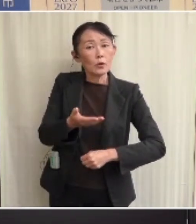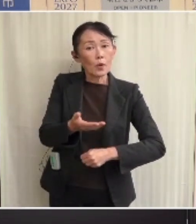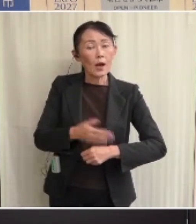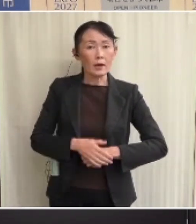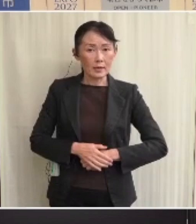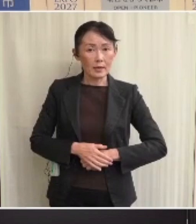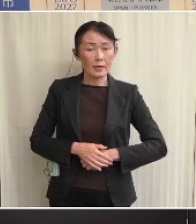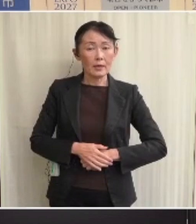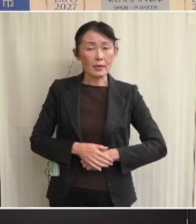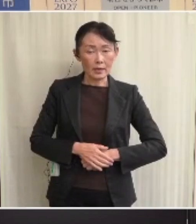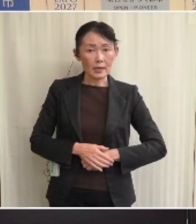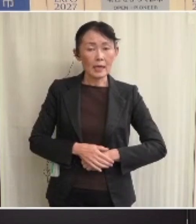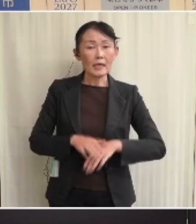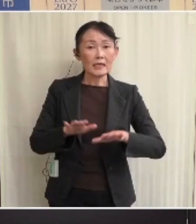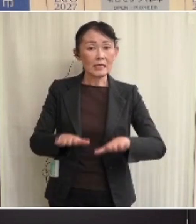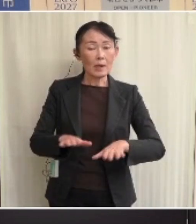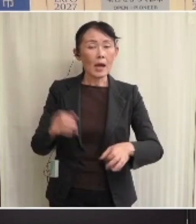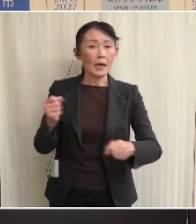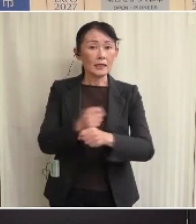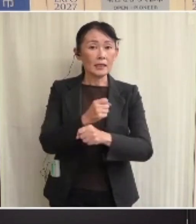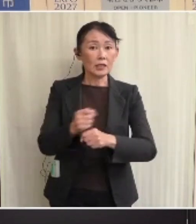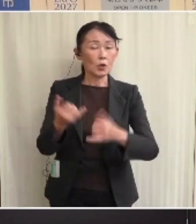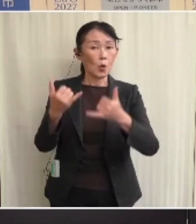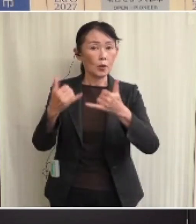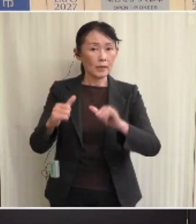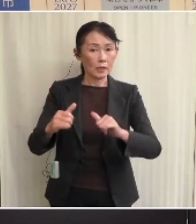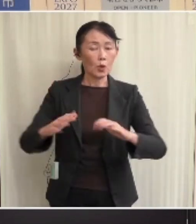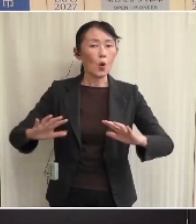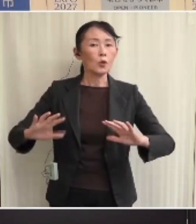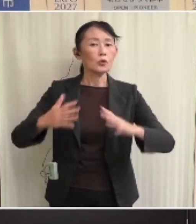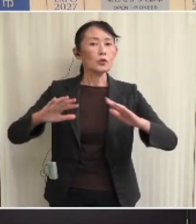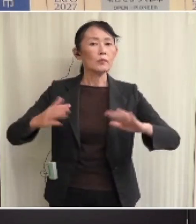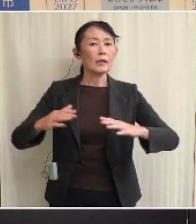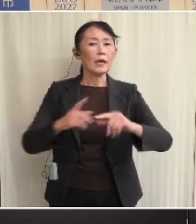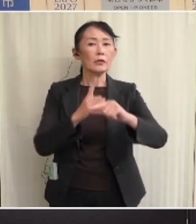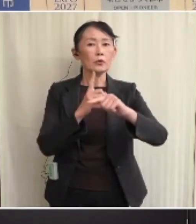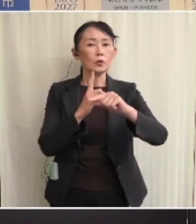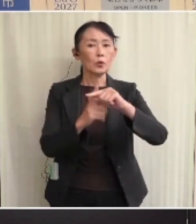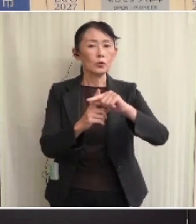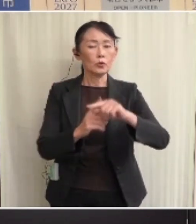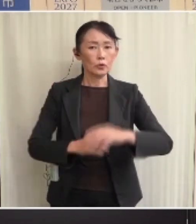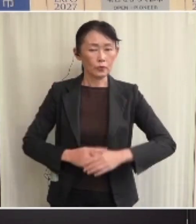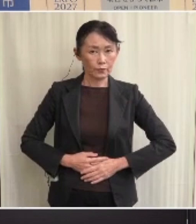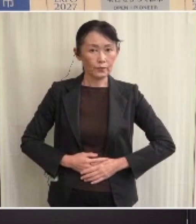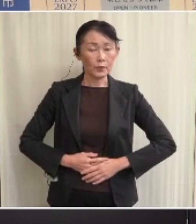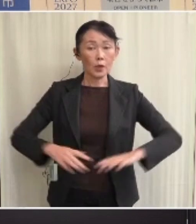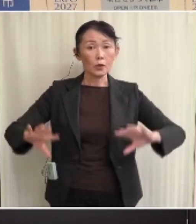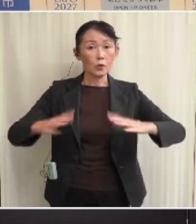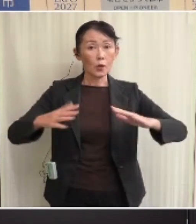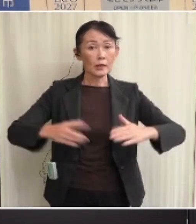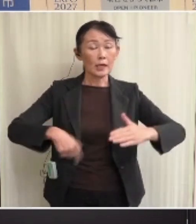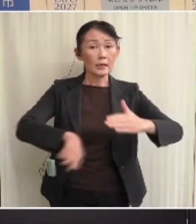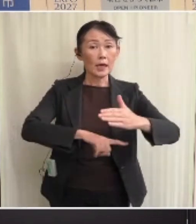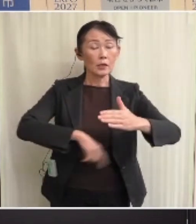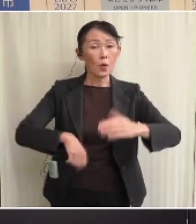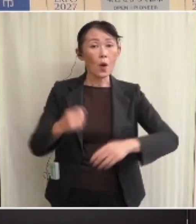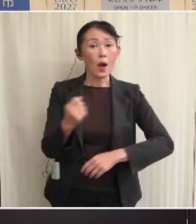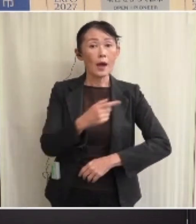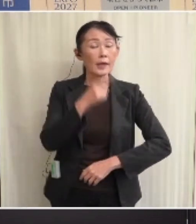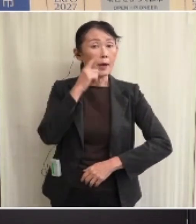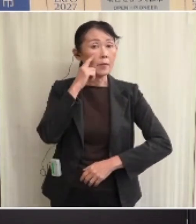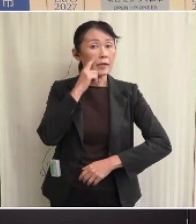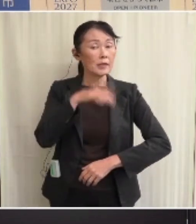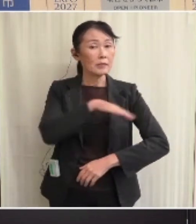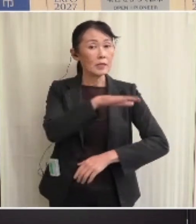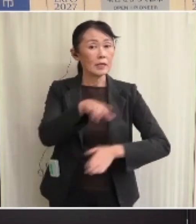ね、事業者と粘り強く進めております。まあ、協議した内容をできる限り早期にお